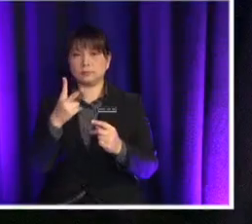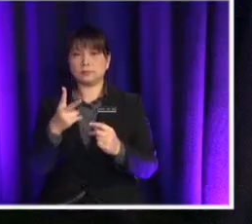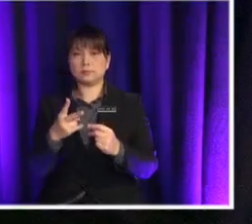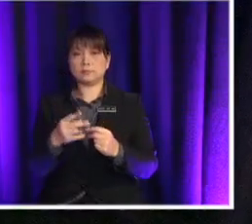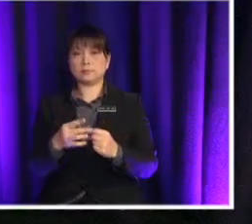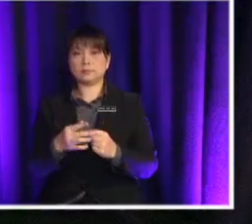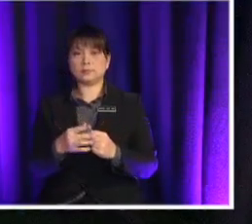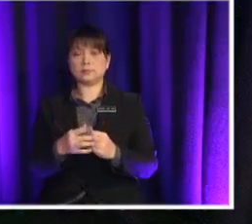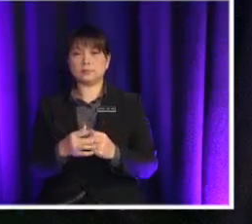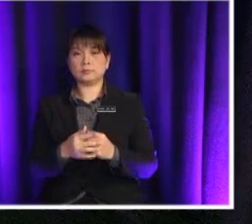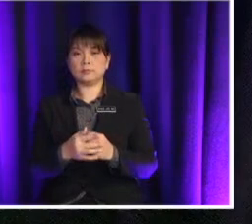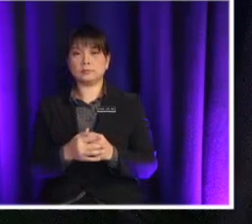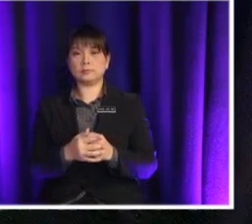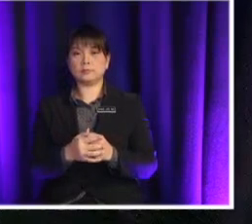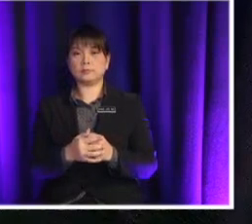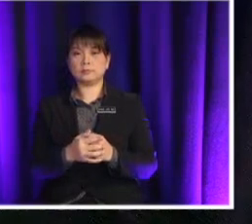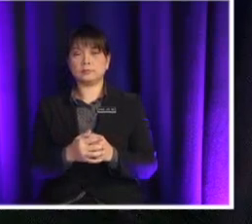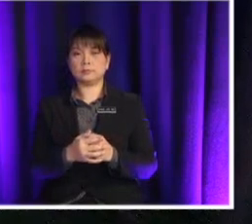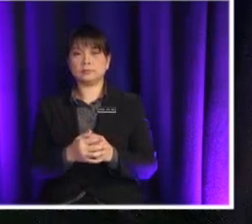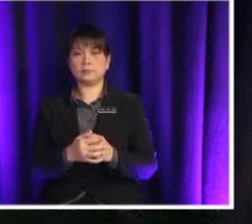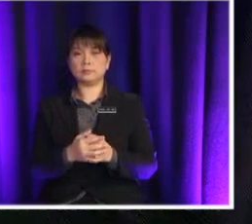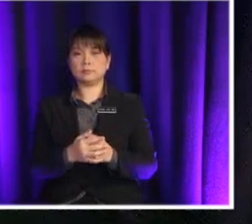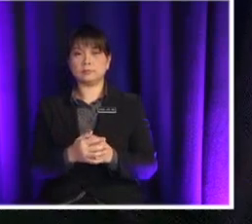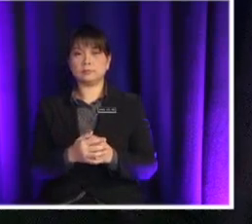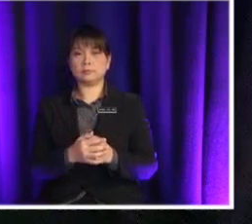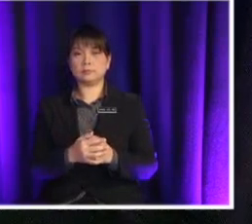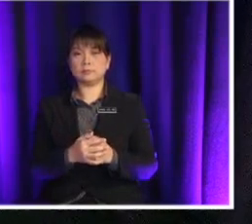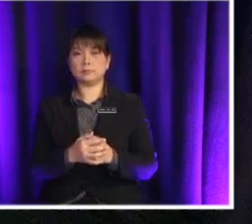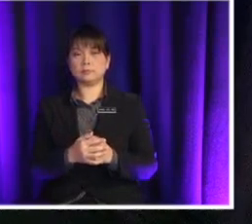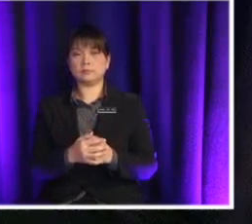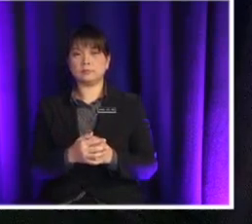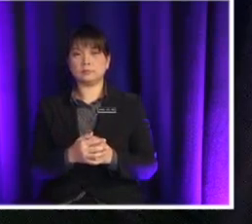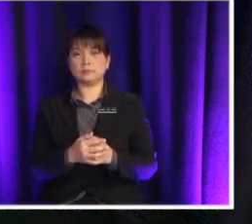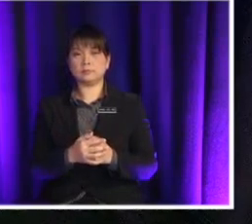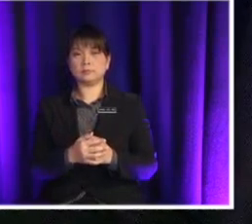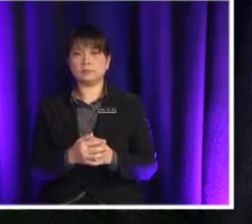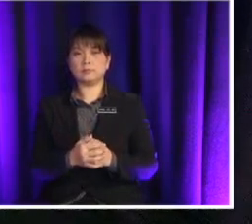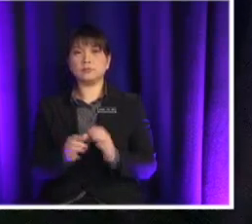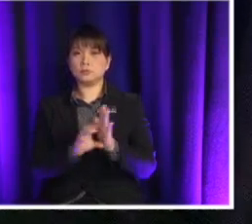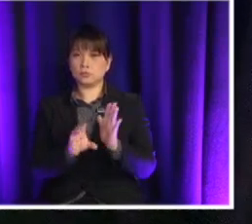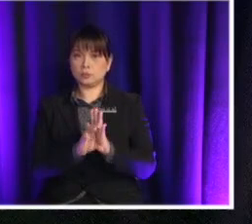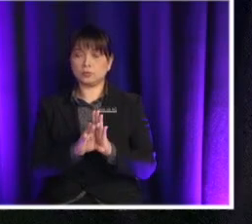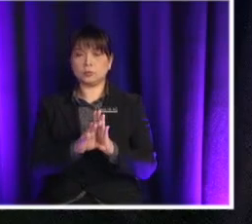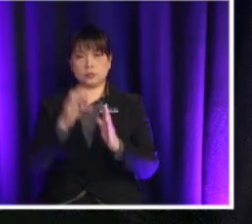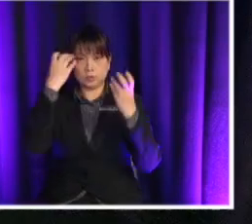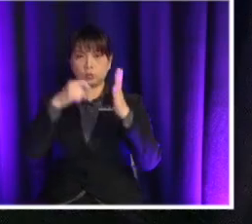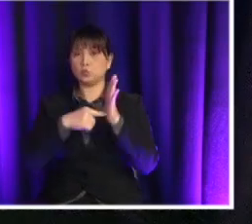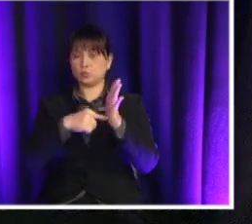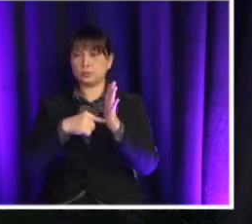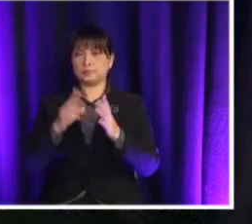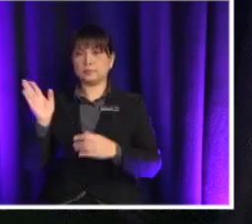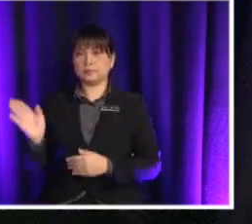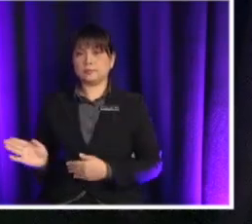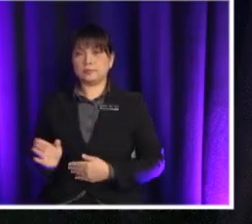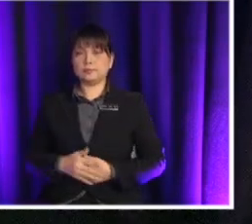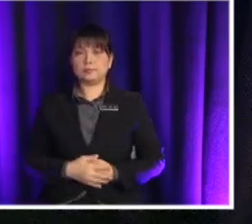kita? Okey. Tunjukkan. Kat sini contohnya. Alright. Okey. Kita ada kali 10 ohm kan?